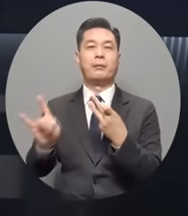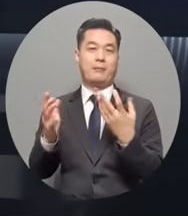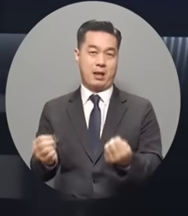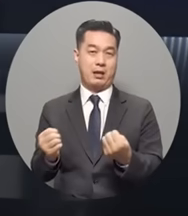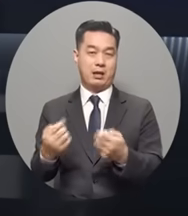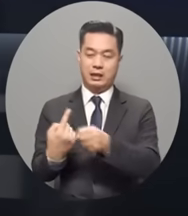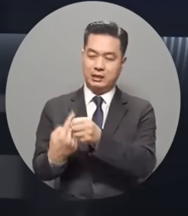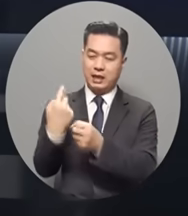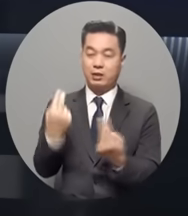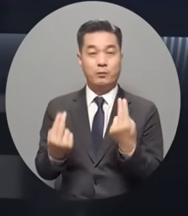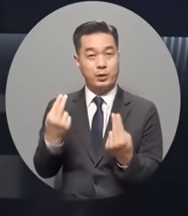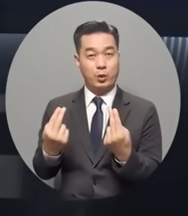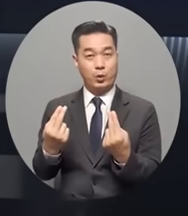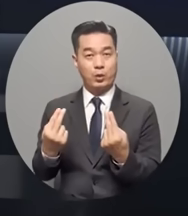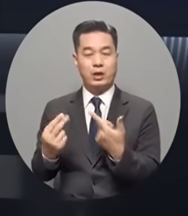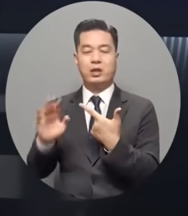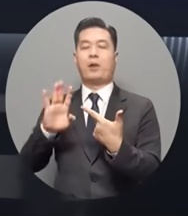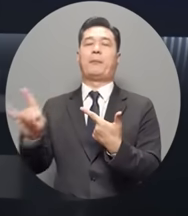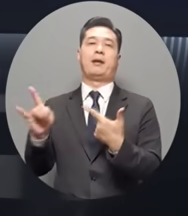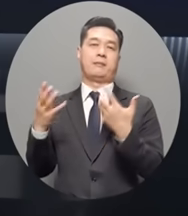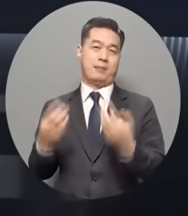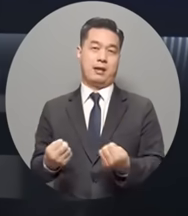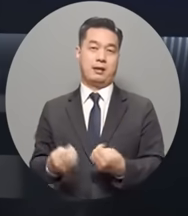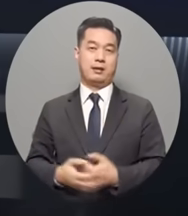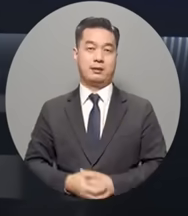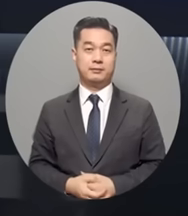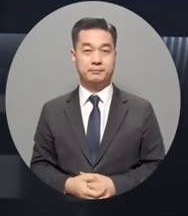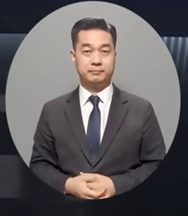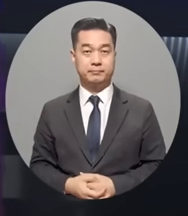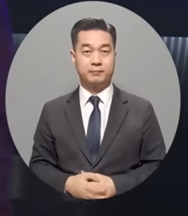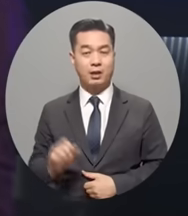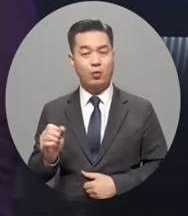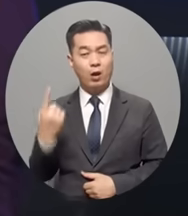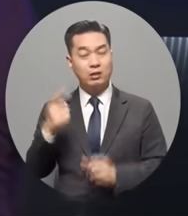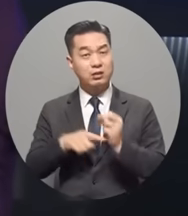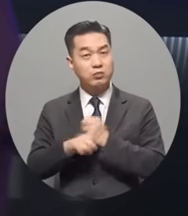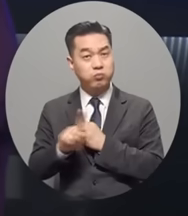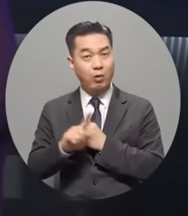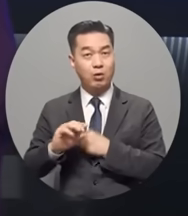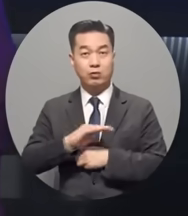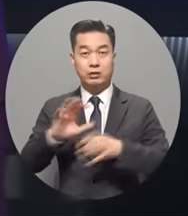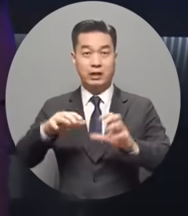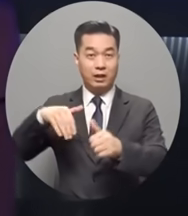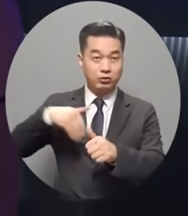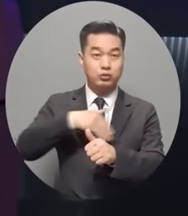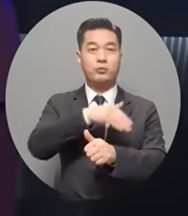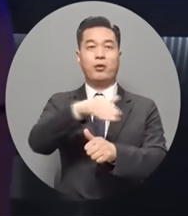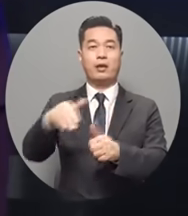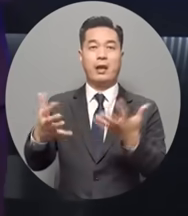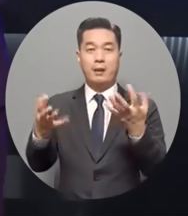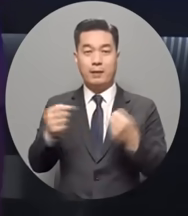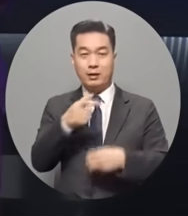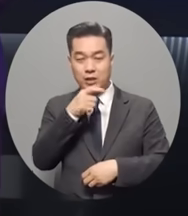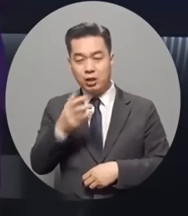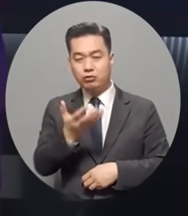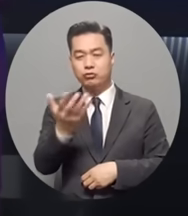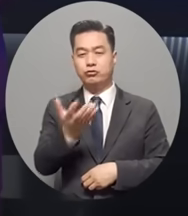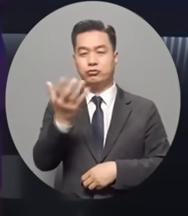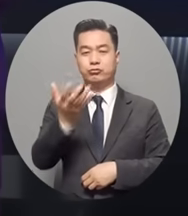많았고요. 작년보다도 6배가량 많습니다. 원인은 우리나라 주변에 많은